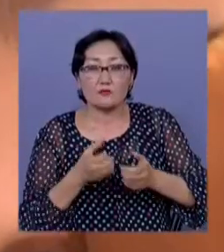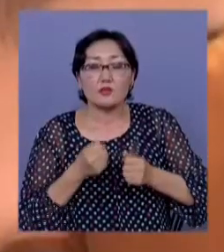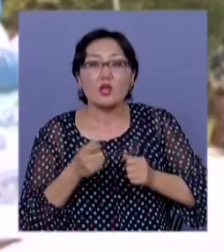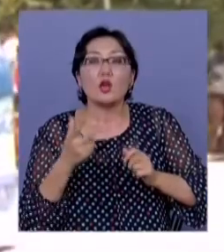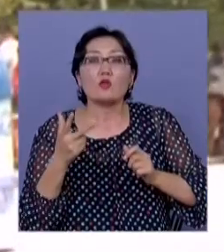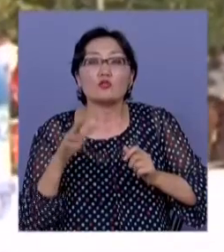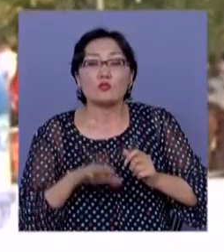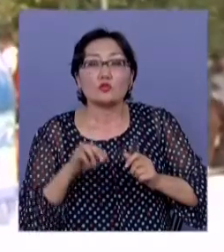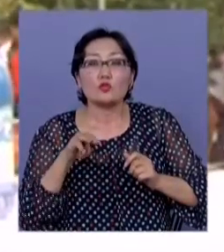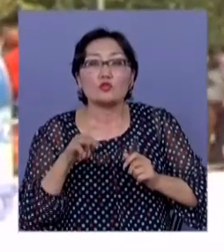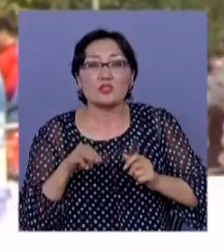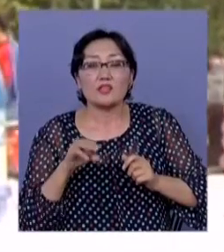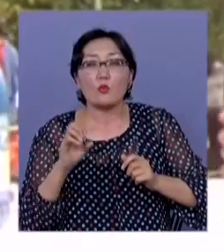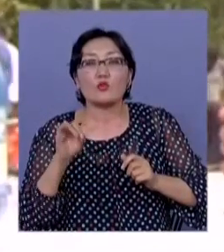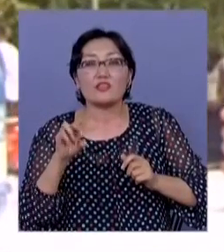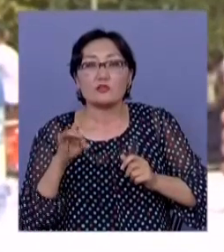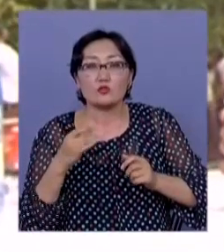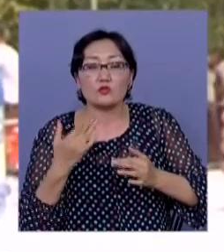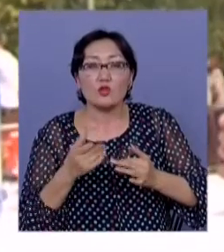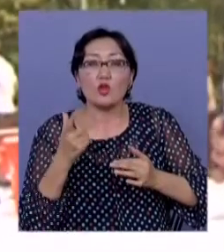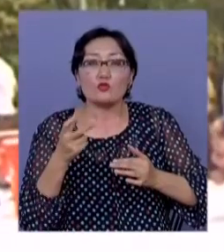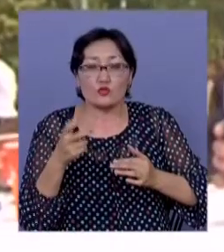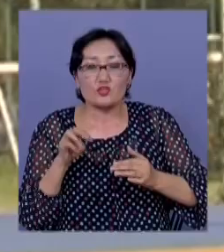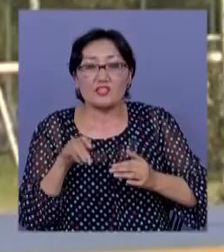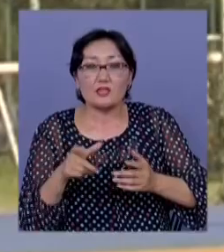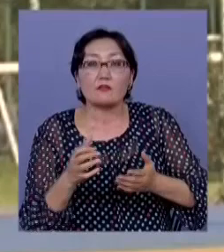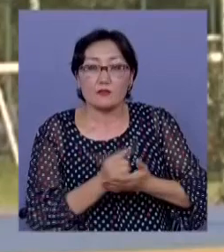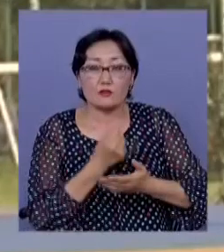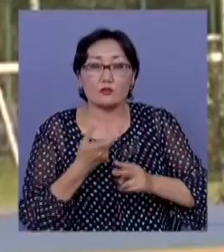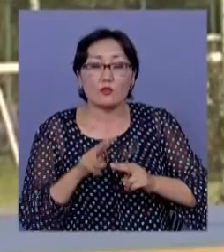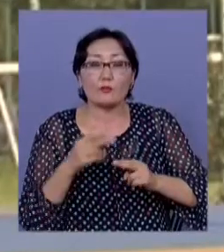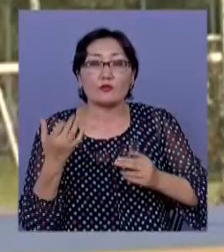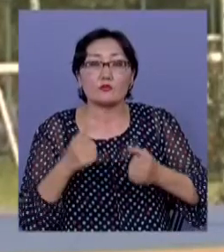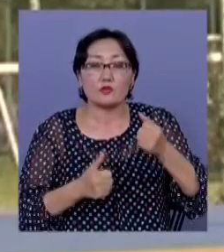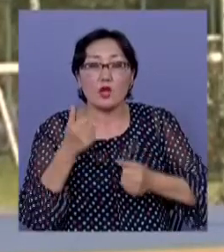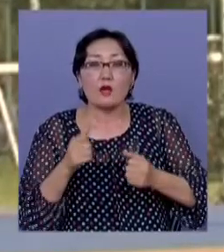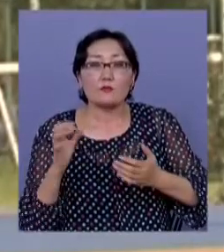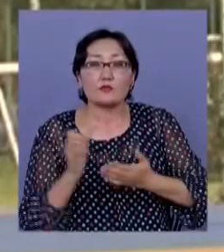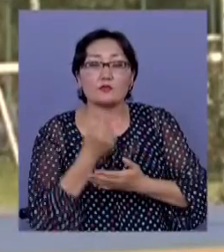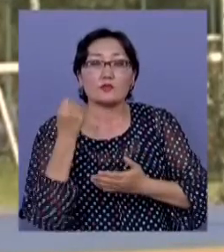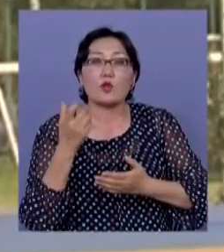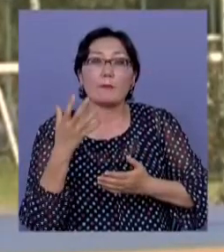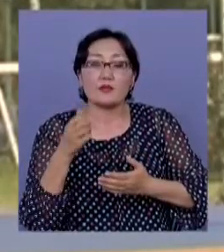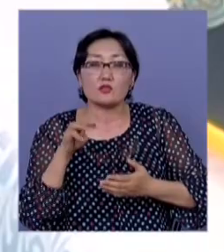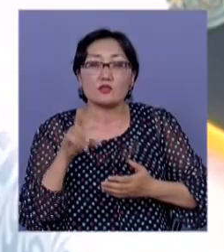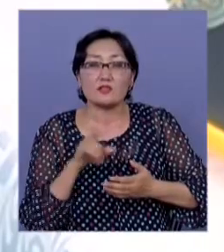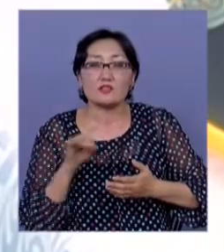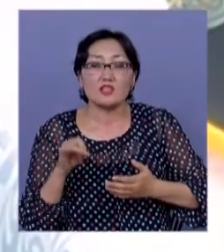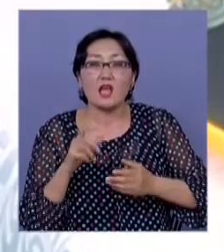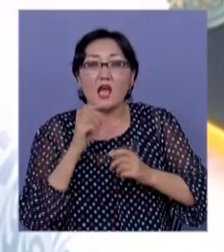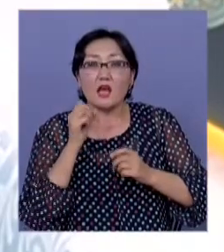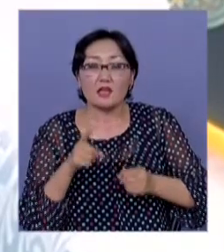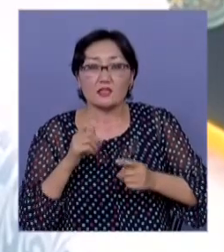орынды түркістандық Музафар Ерсұлтан алып, қанжығасына 300 мың теңгені басты. Ал бүгінгі турнирдің жеңімпазы 500 мың теңгенің және алтын